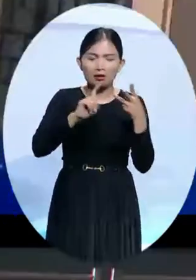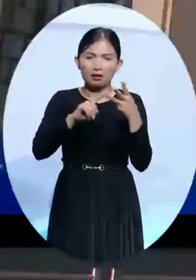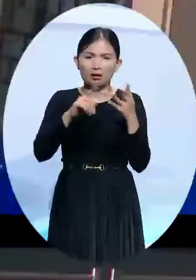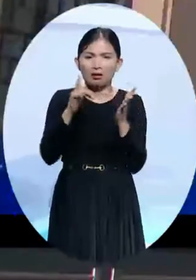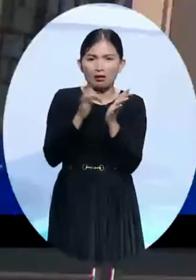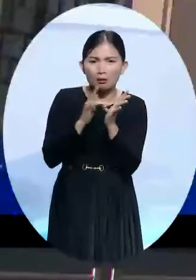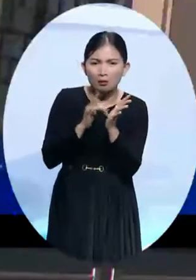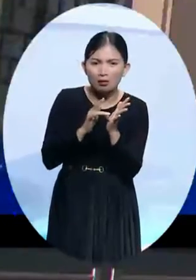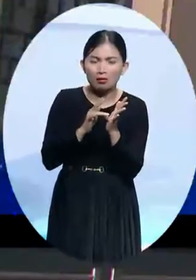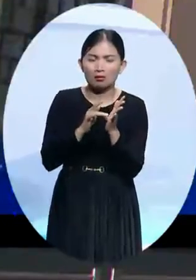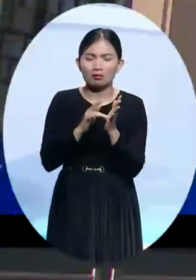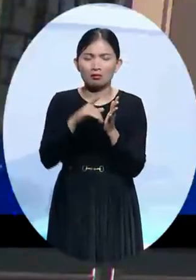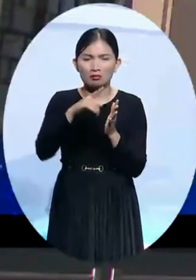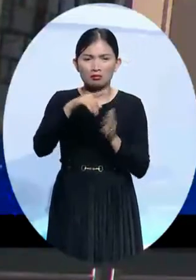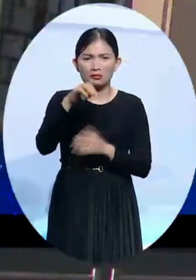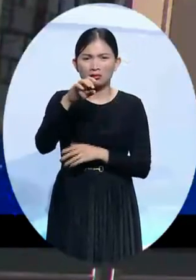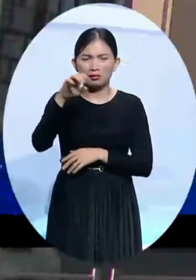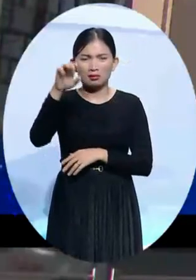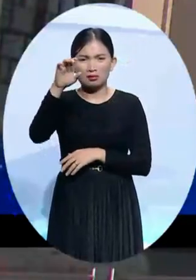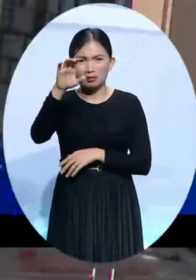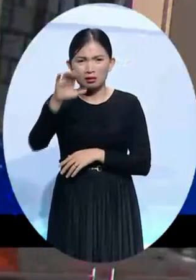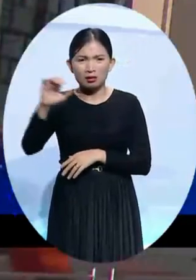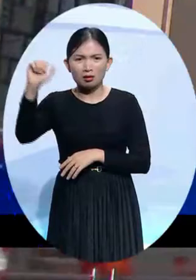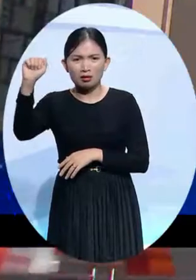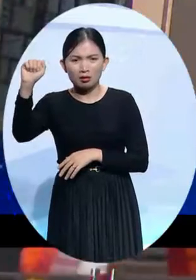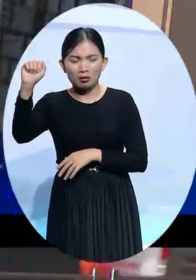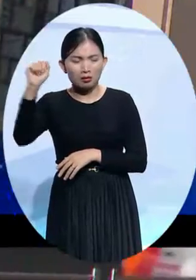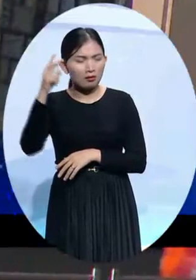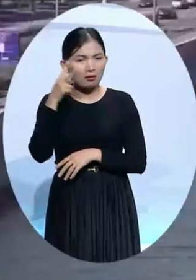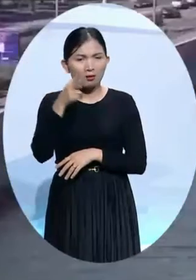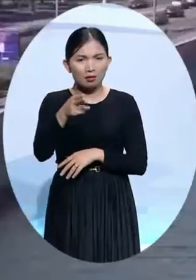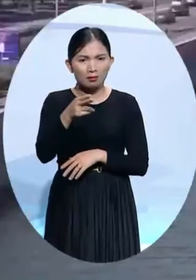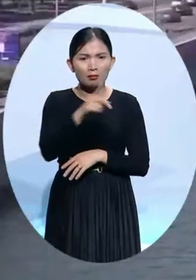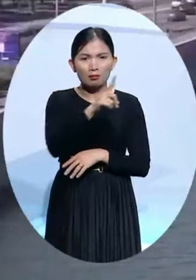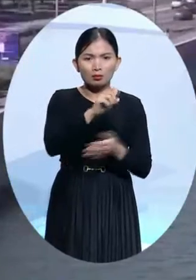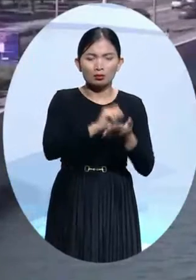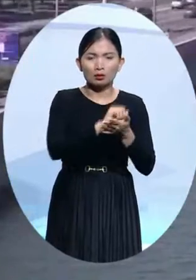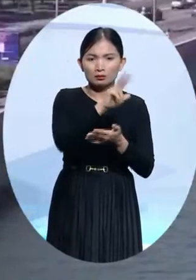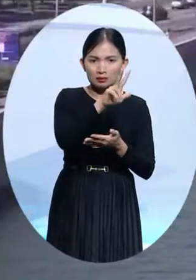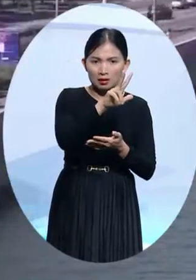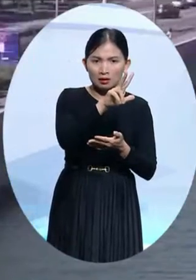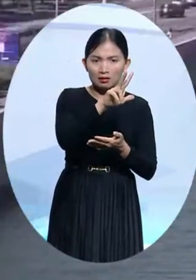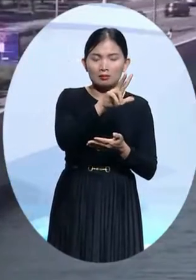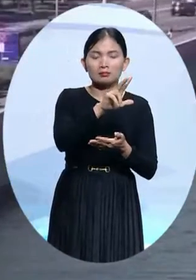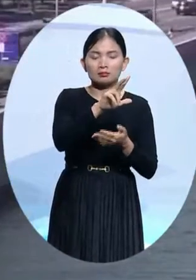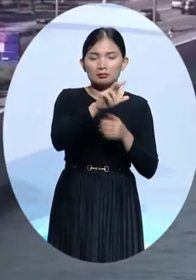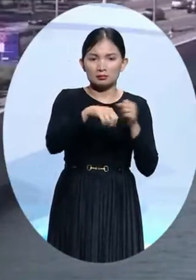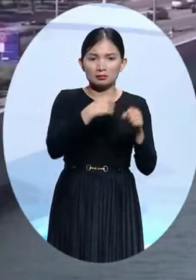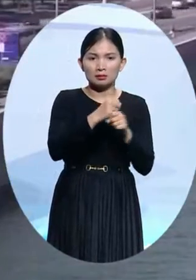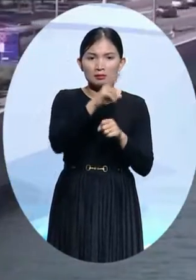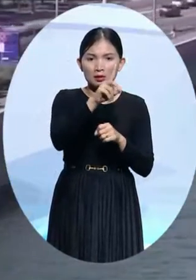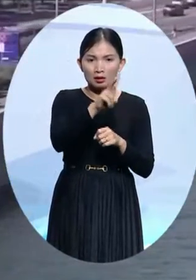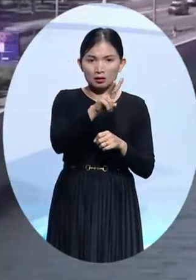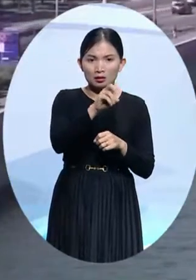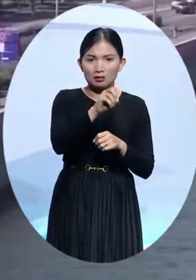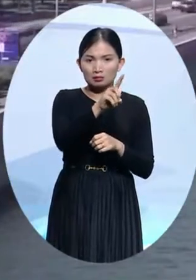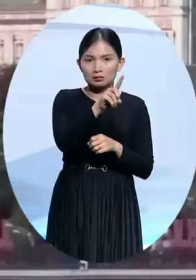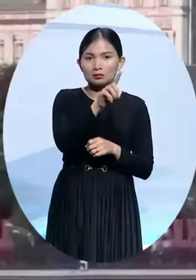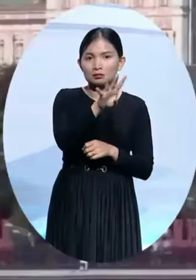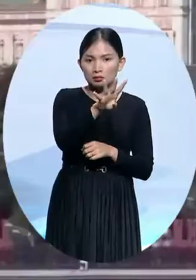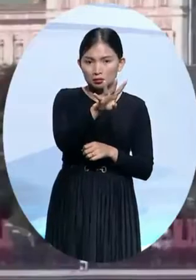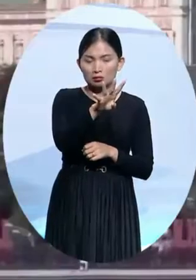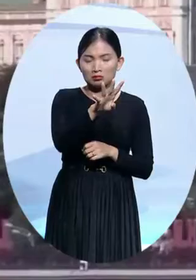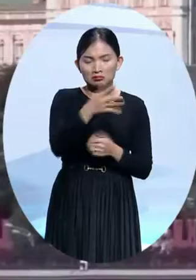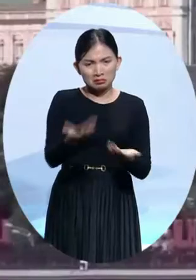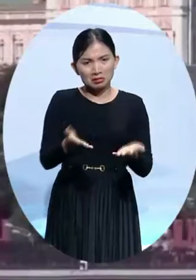xỉ. EU đã áp đặt các biện pháp cấm vận đối với Nga từ ngày 1 tháng 8 năm 2014 và mở rộng đáng kể các lệnh cấm sau khi Nga tiến hành